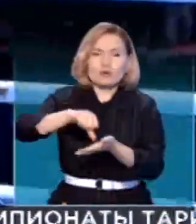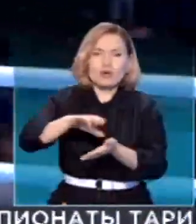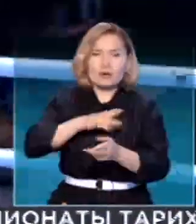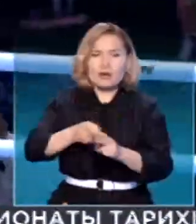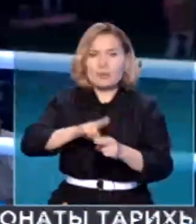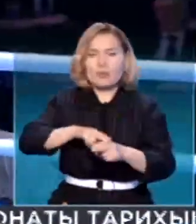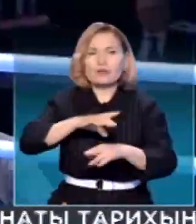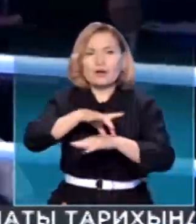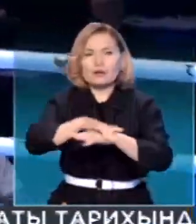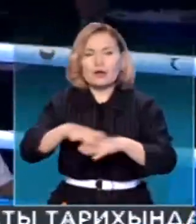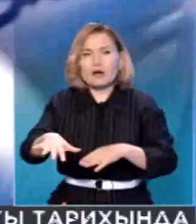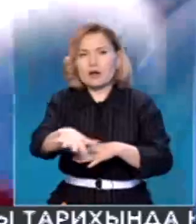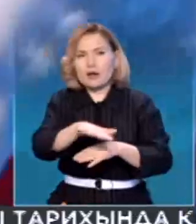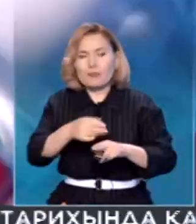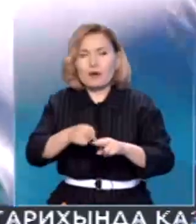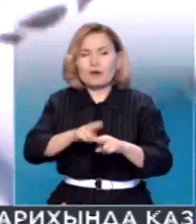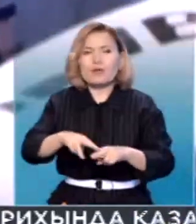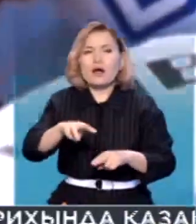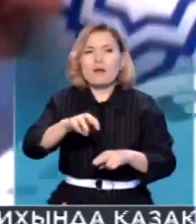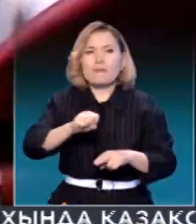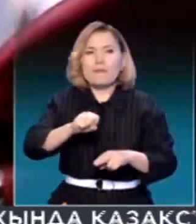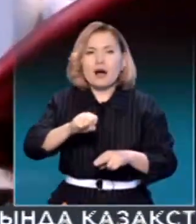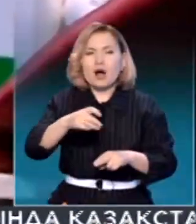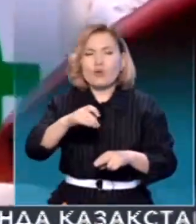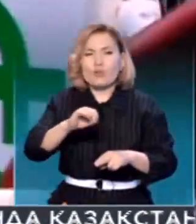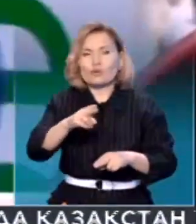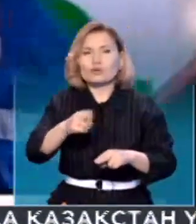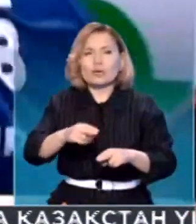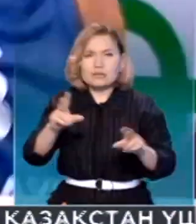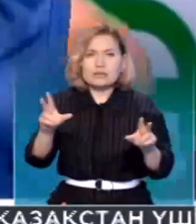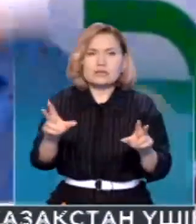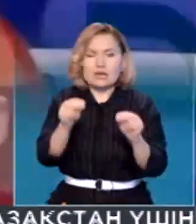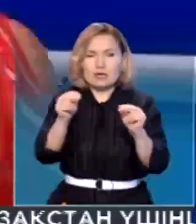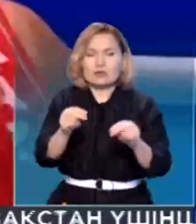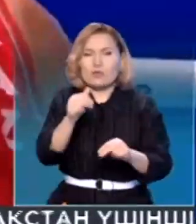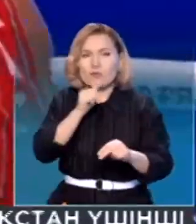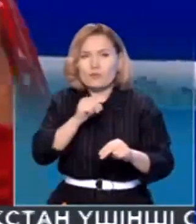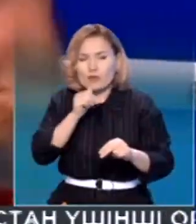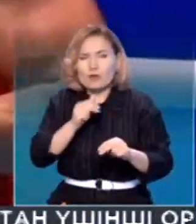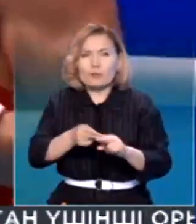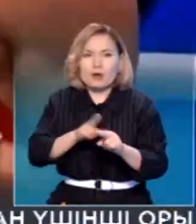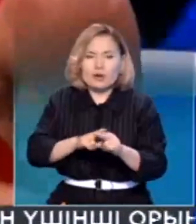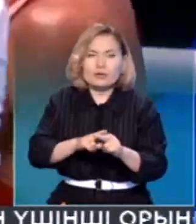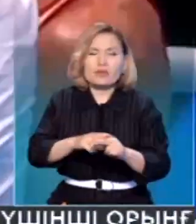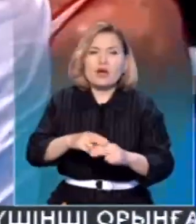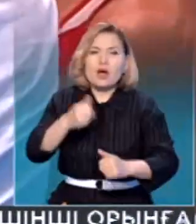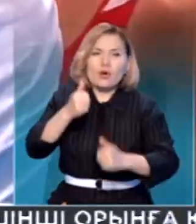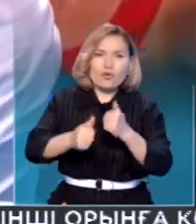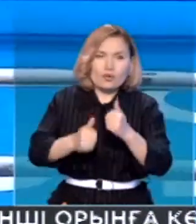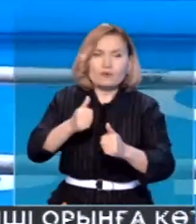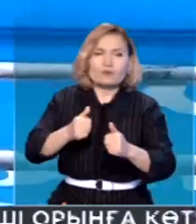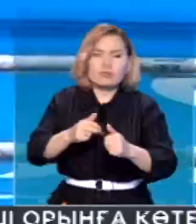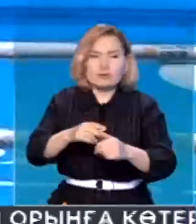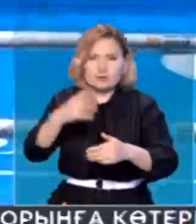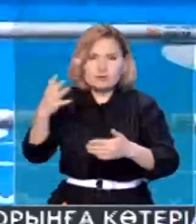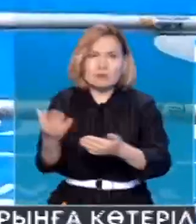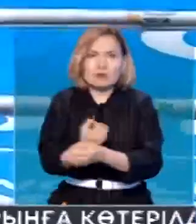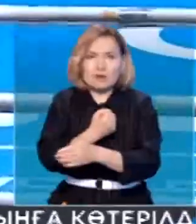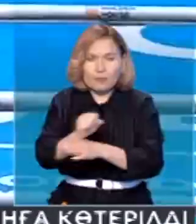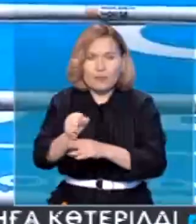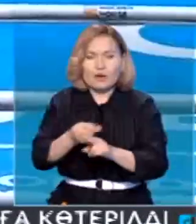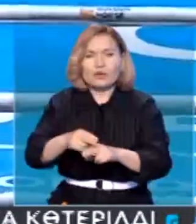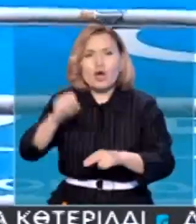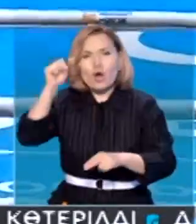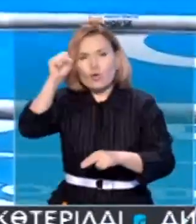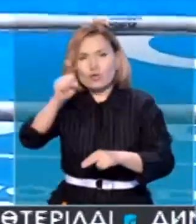Алдымен Ташкент төріндегі шаршы алаңға Махмуд Сабырхан шықты. Сәтті ойластырылған тактика, жүйелі комбинациялық соққылар нәтижесін берді. Өзбек боксшысы